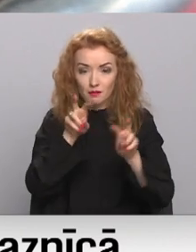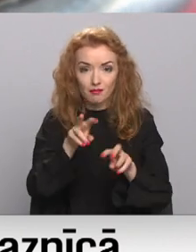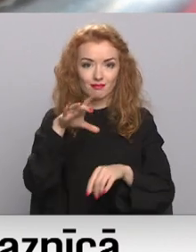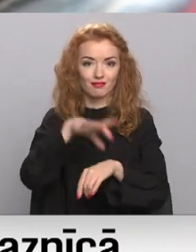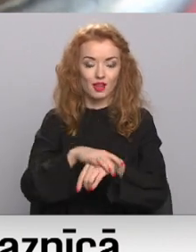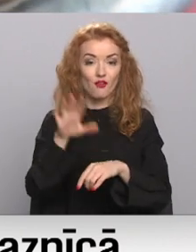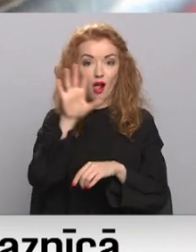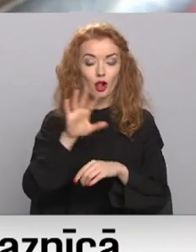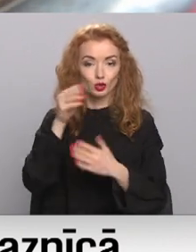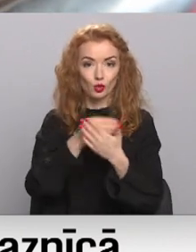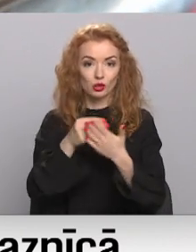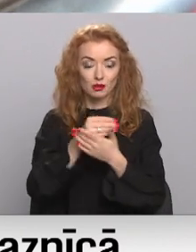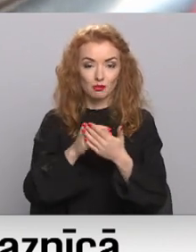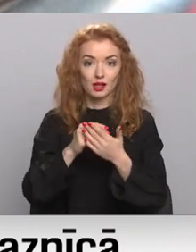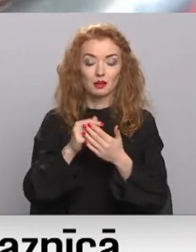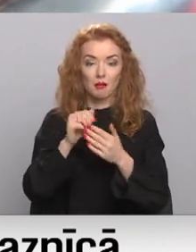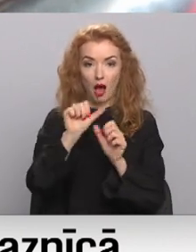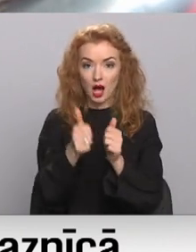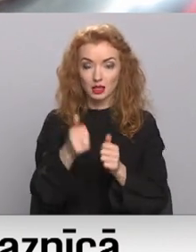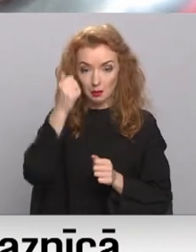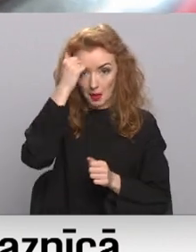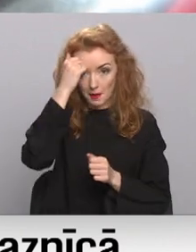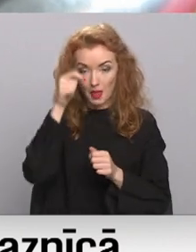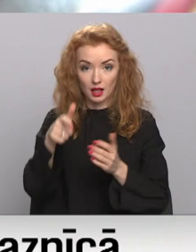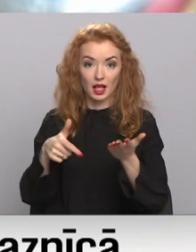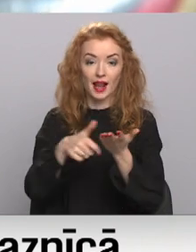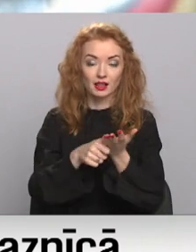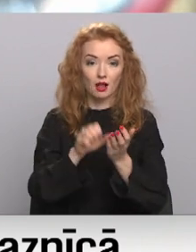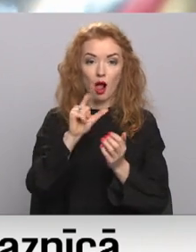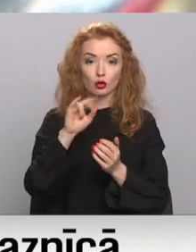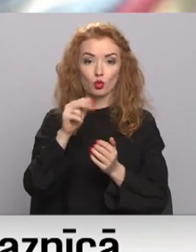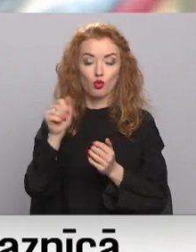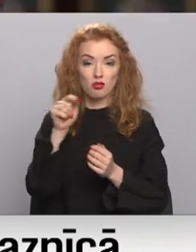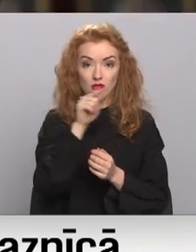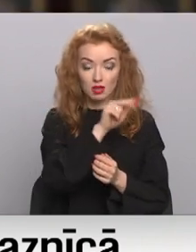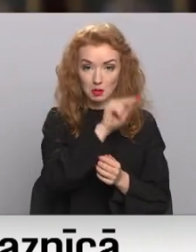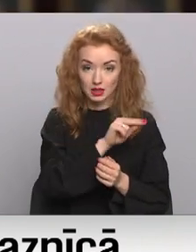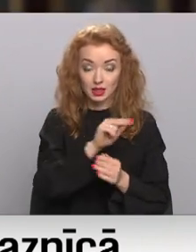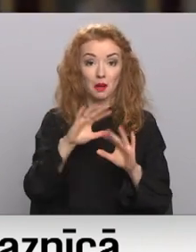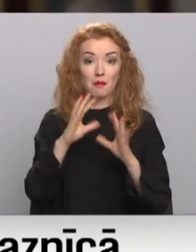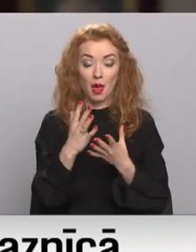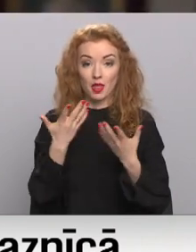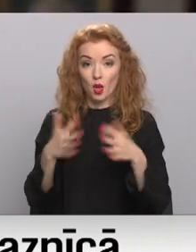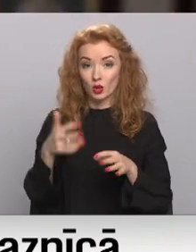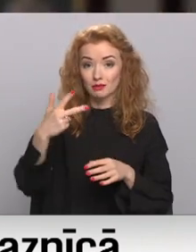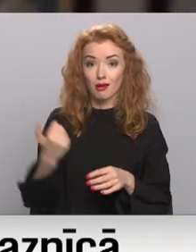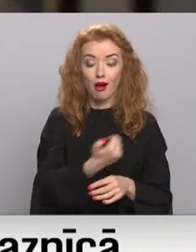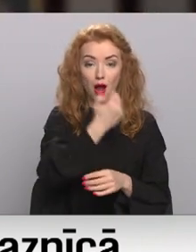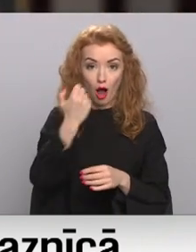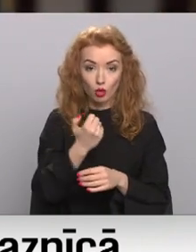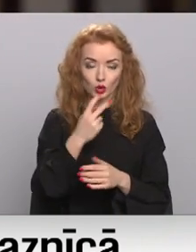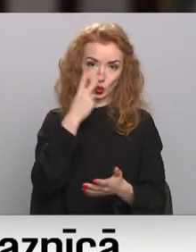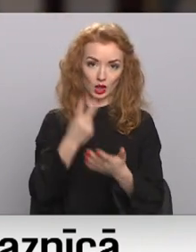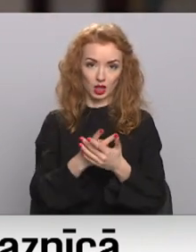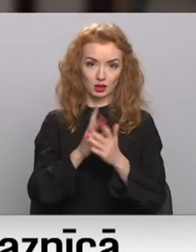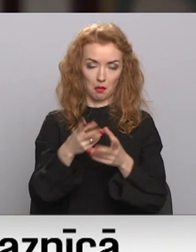ir valsts nozīmes mākslas piemineklis, kas reģistrēts Alsungas svētā Miķeļa baznīcā, bet jau aptuveni 30 gadus